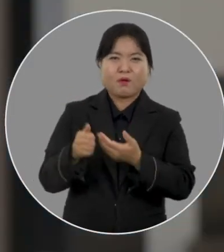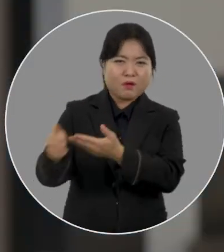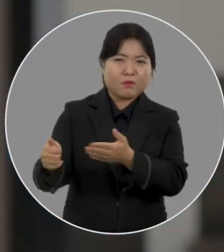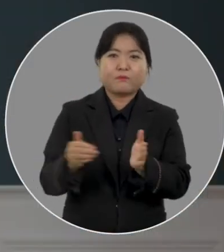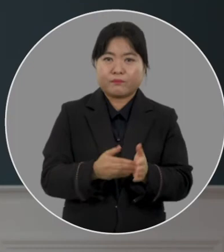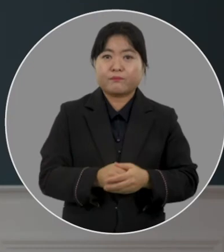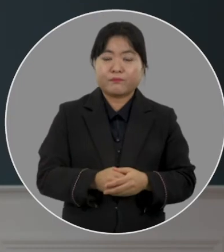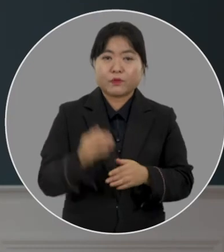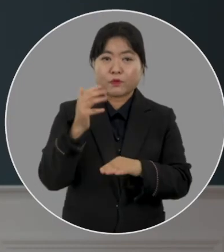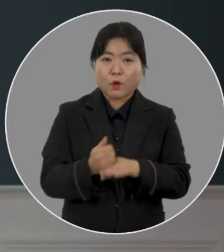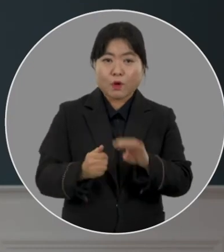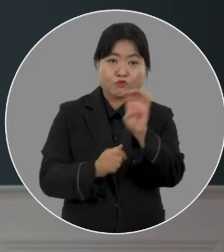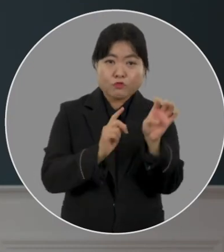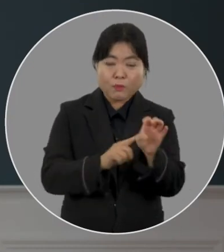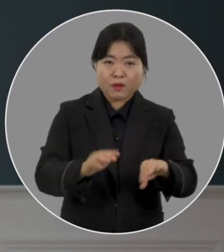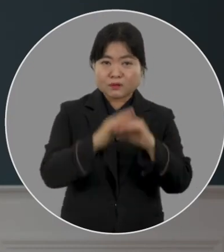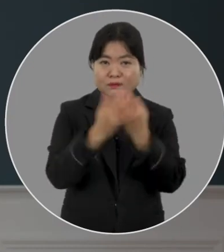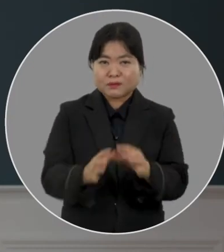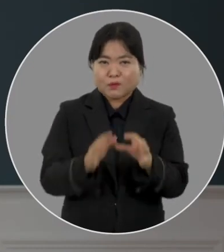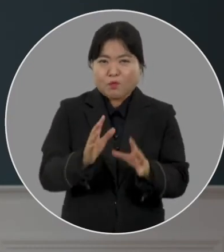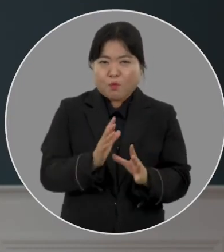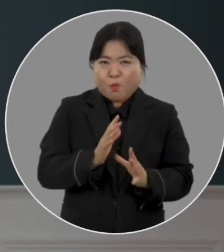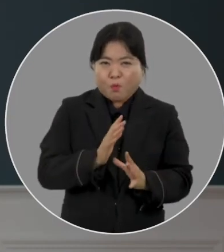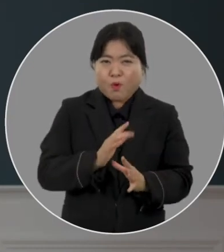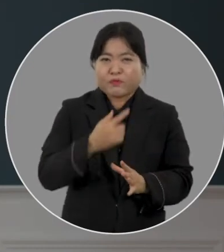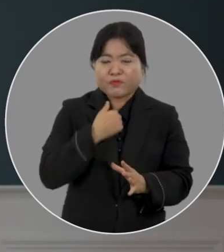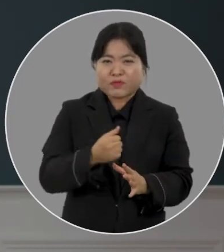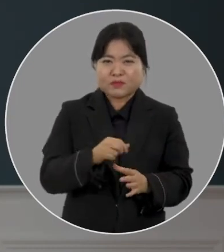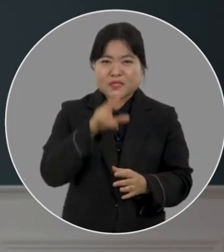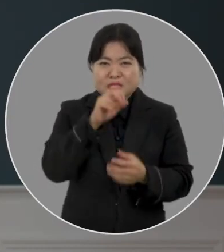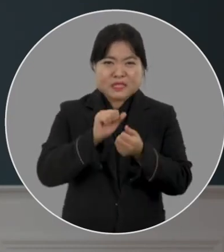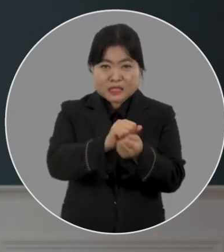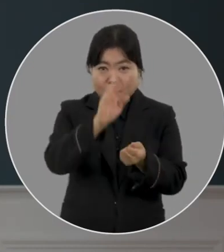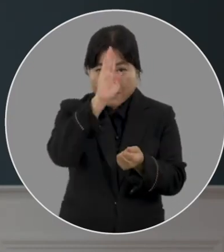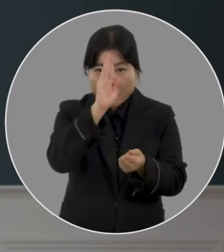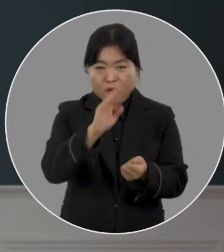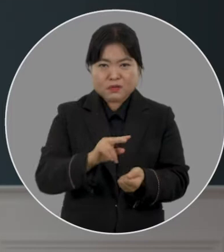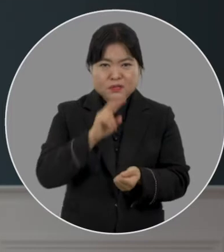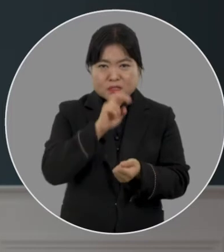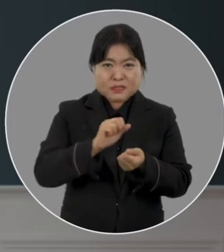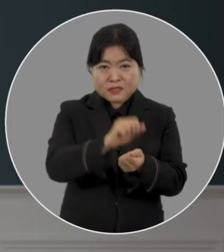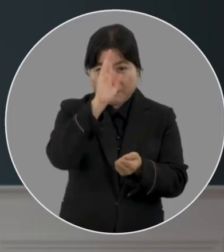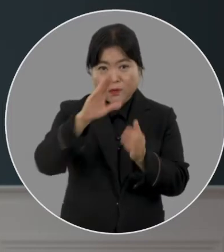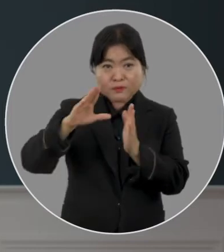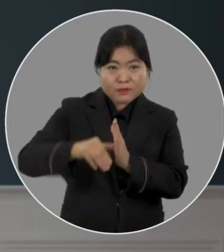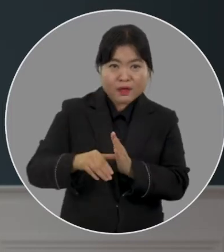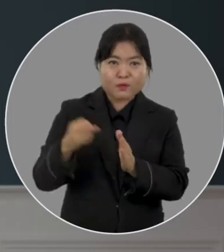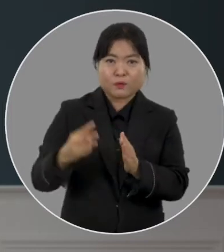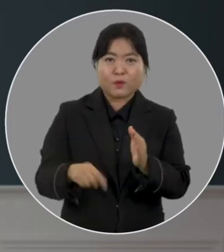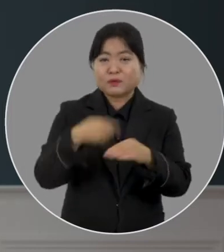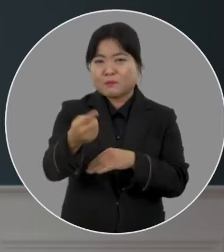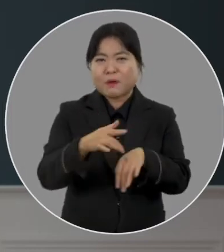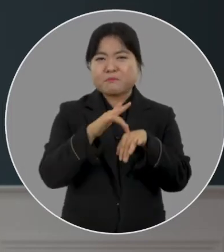그 결과 유럽과 전 세계를 공포로 몰아넣었던 흑사병, 패스트 과정에서 또 이어서